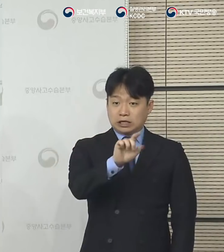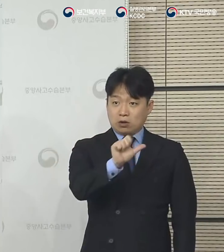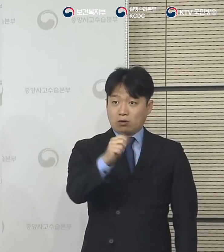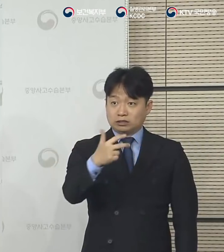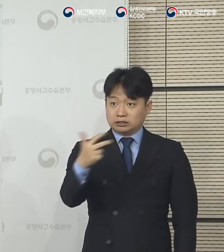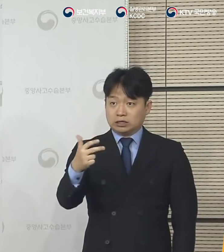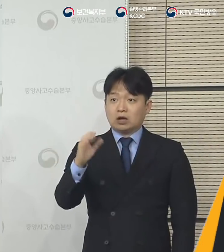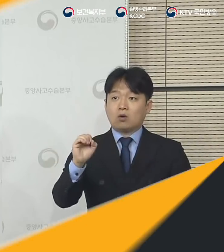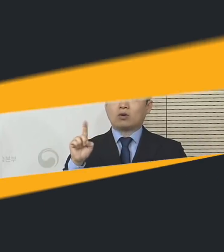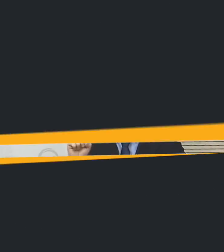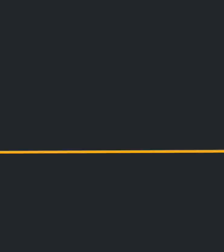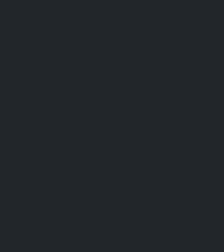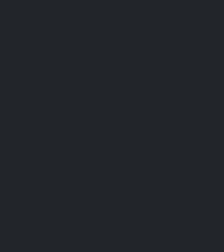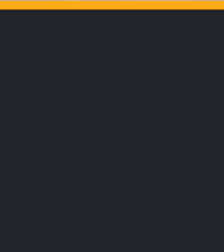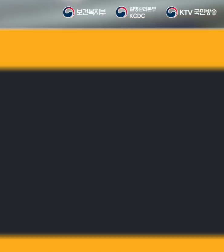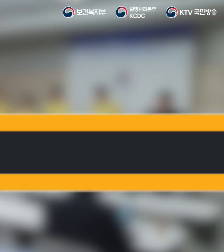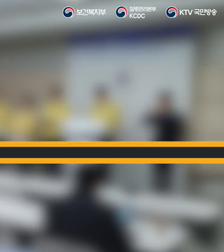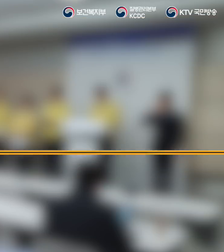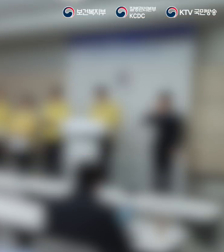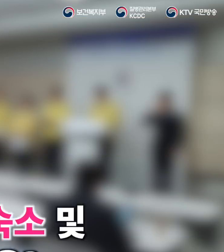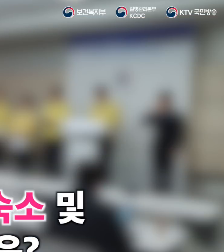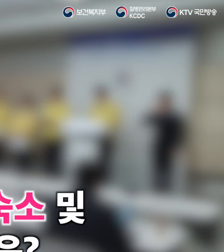1577-0199, 1577-0199를 이용하시면 됩니다.